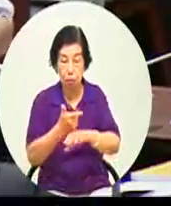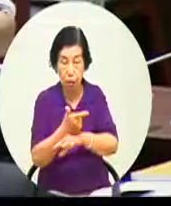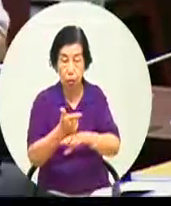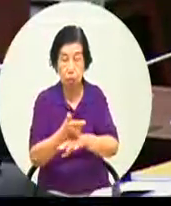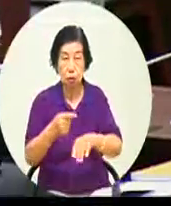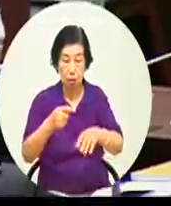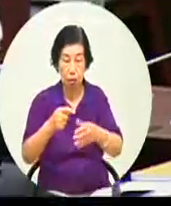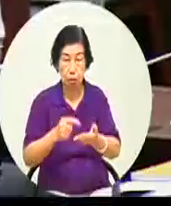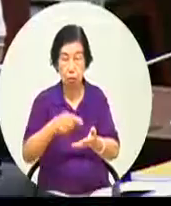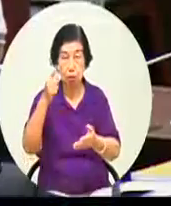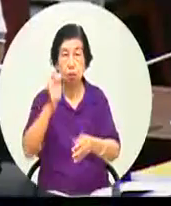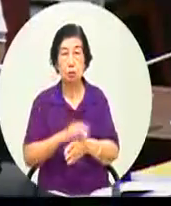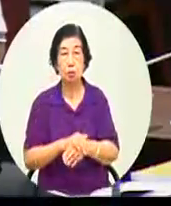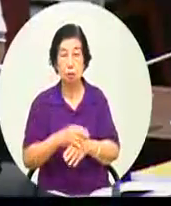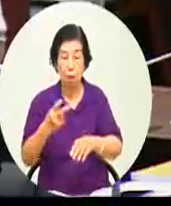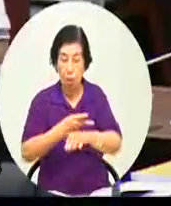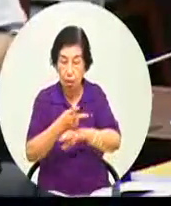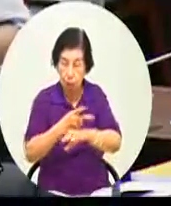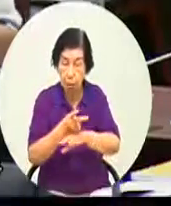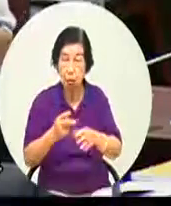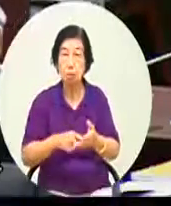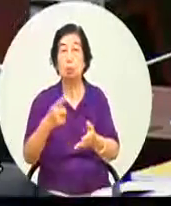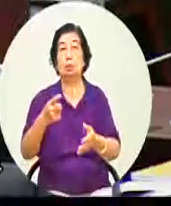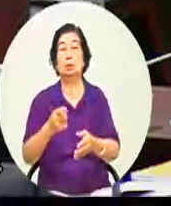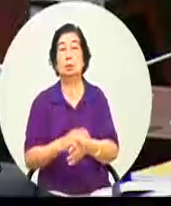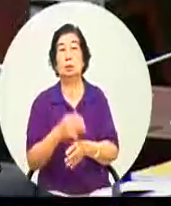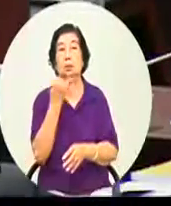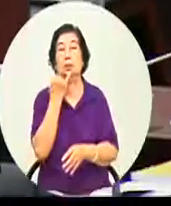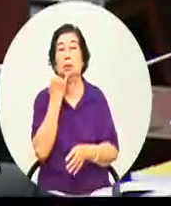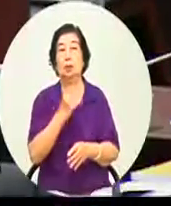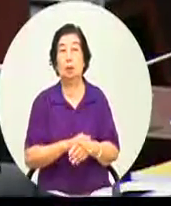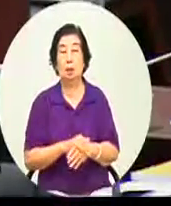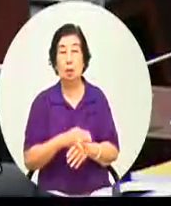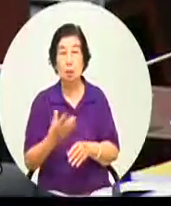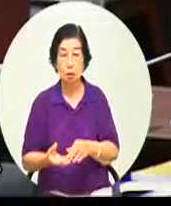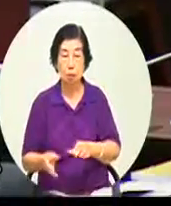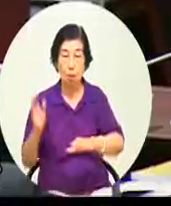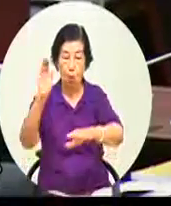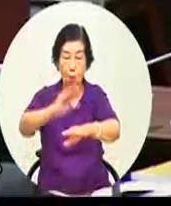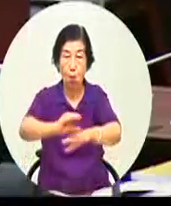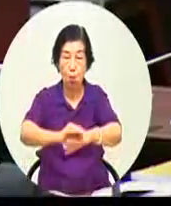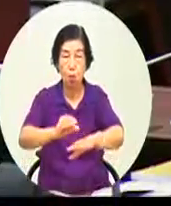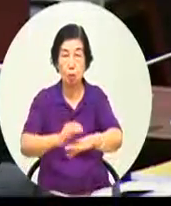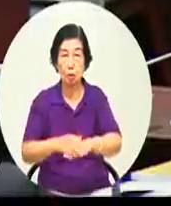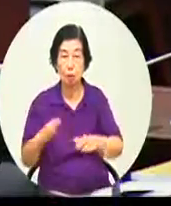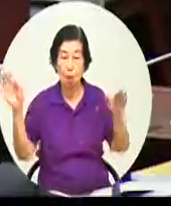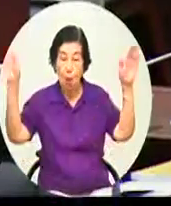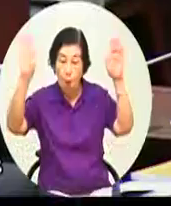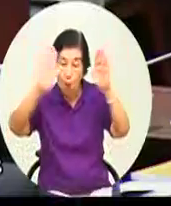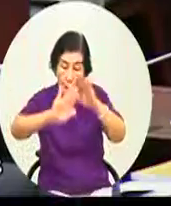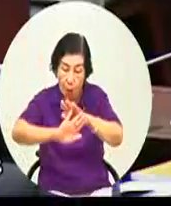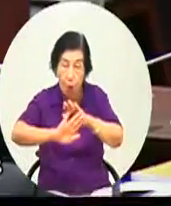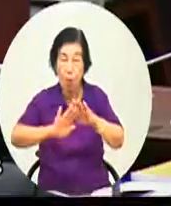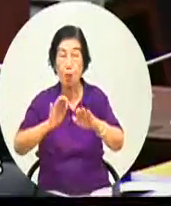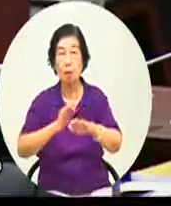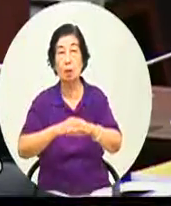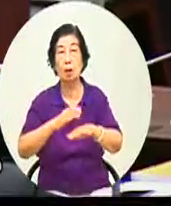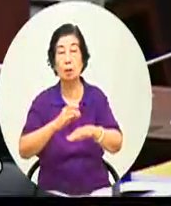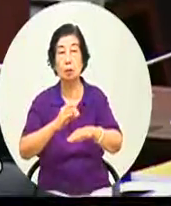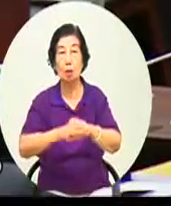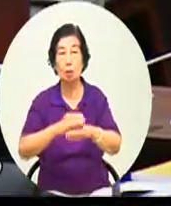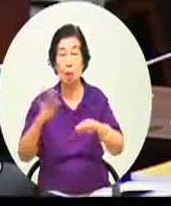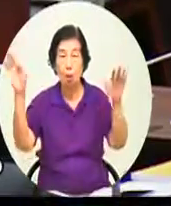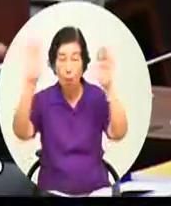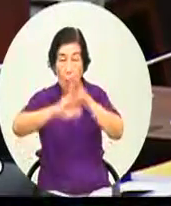若当缩短两点钟嘛好啊，啊无你六点钟一到，我啦尾仔嘛来停，暗时啊恁阁无收，你也